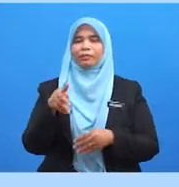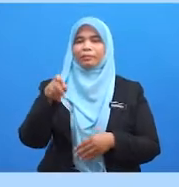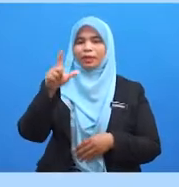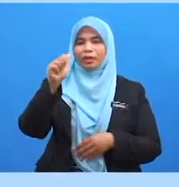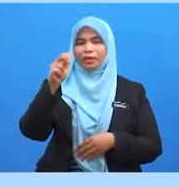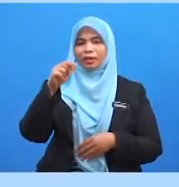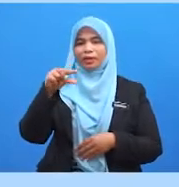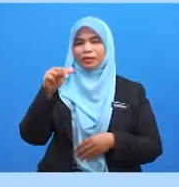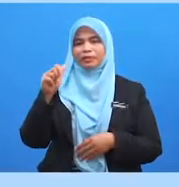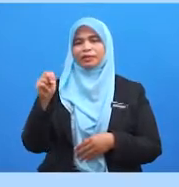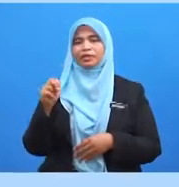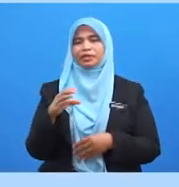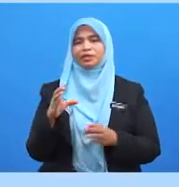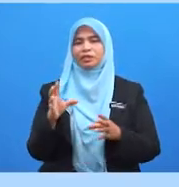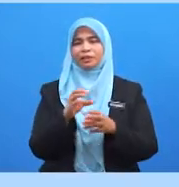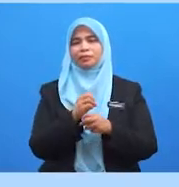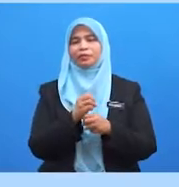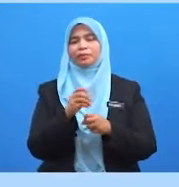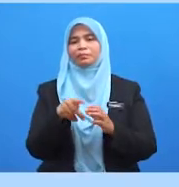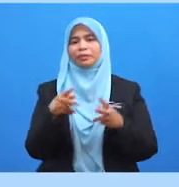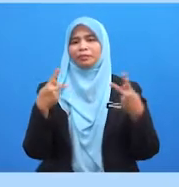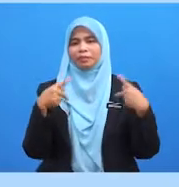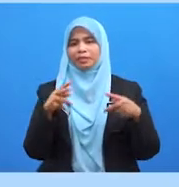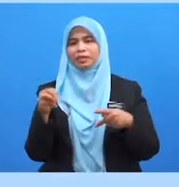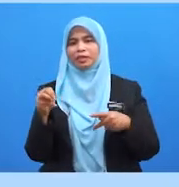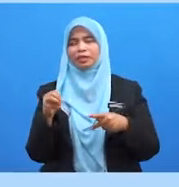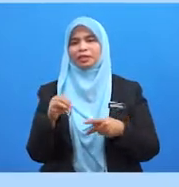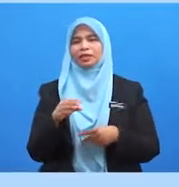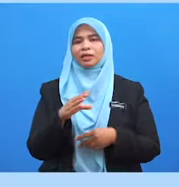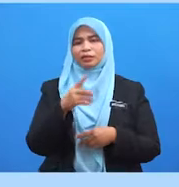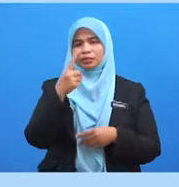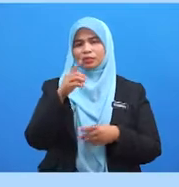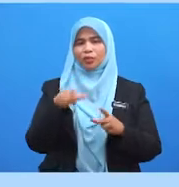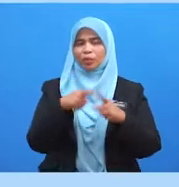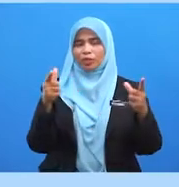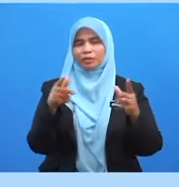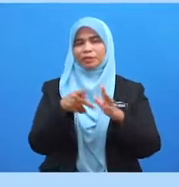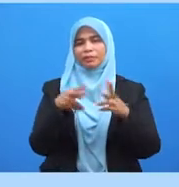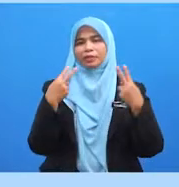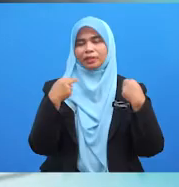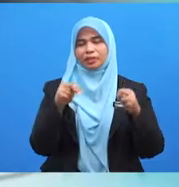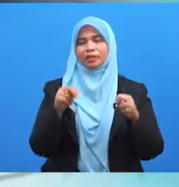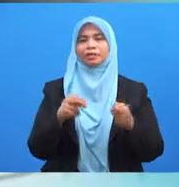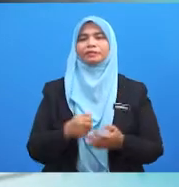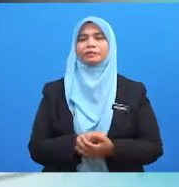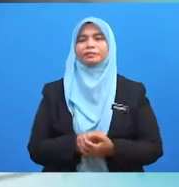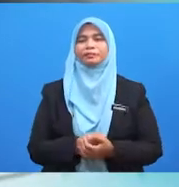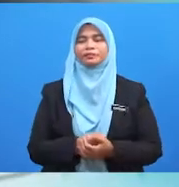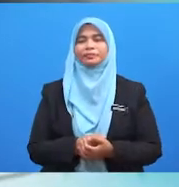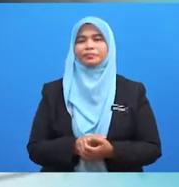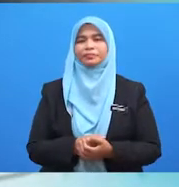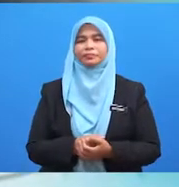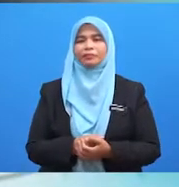pelanggan, campuran pemasaran, potensi meluaskan perniagaan, campuran